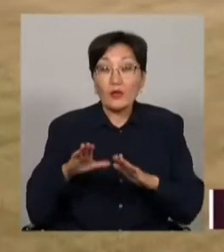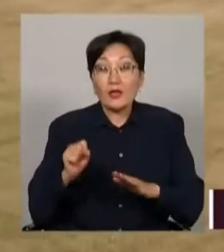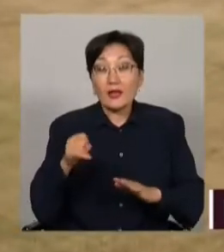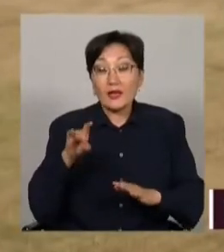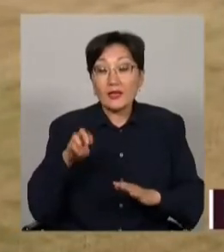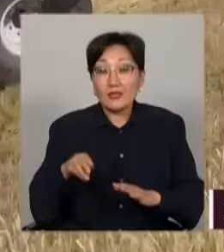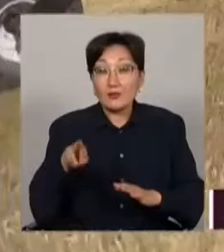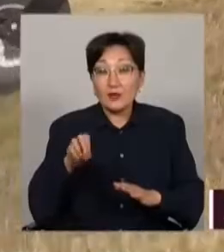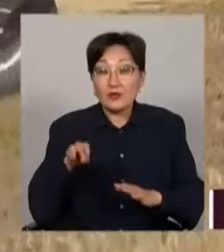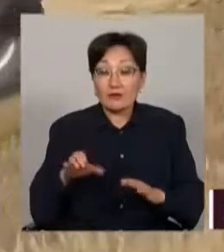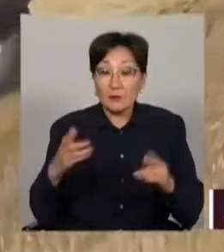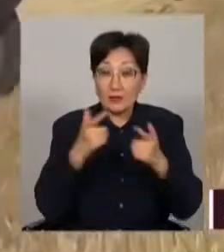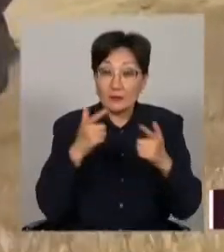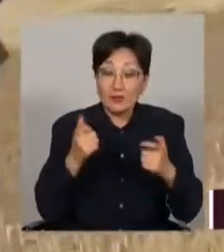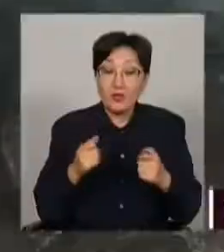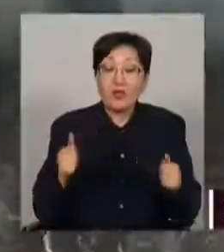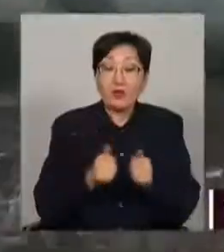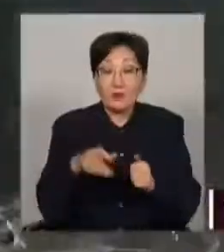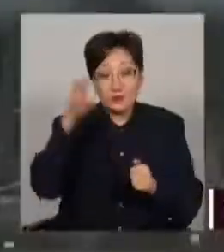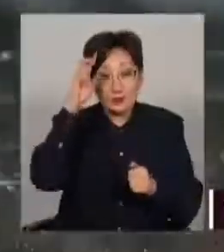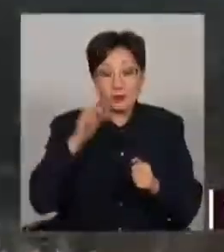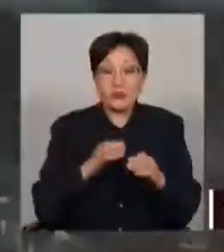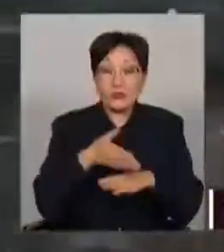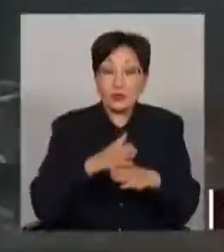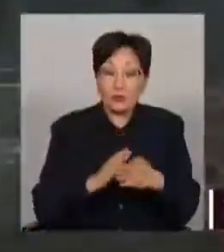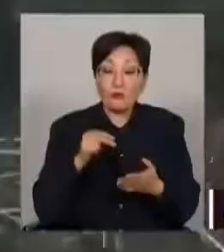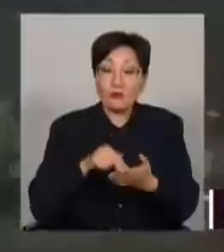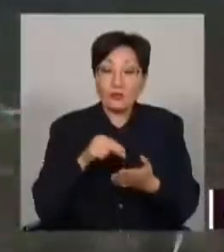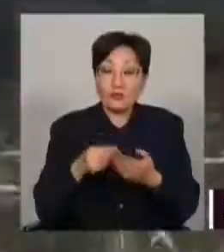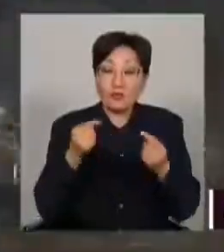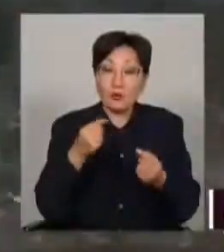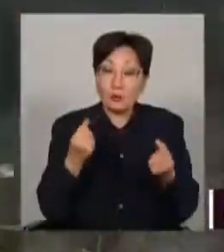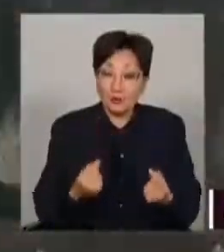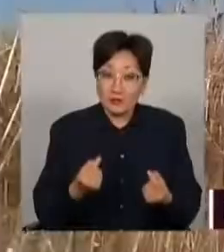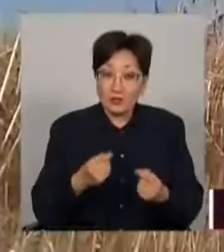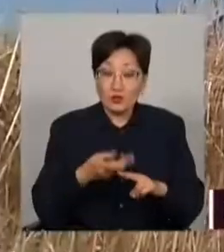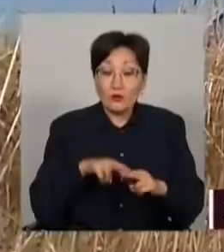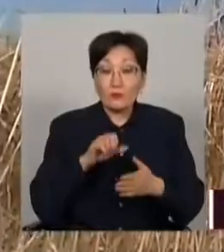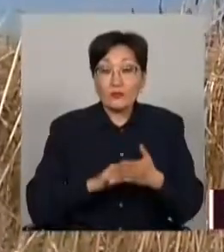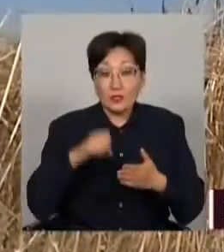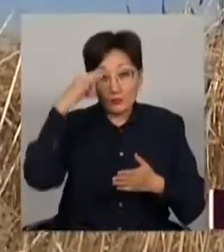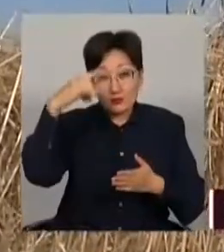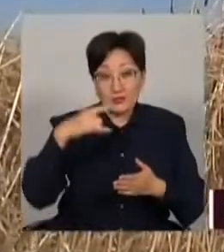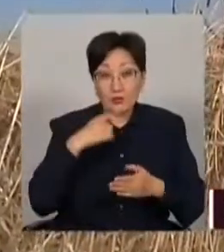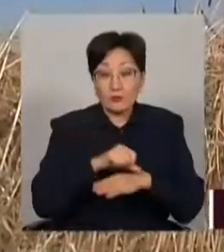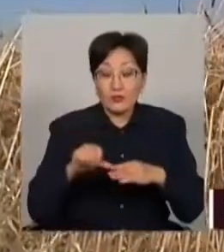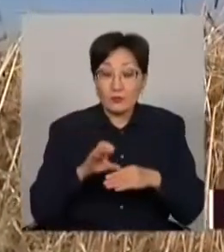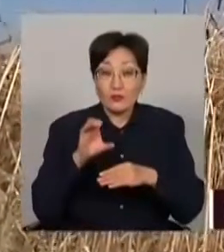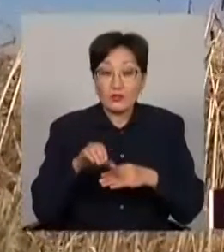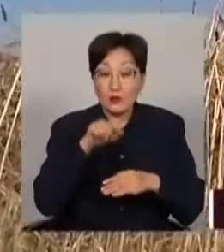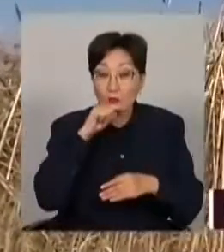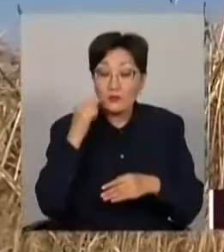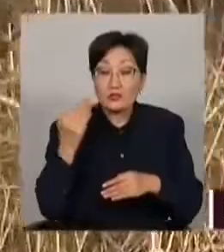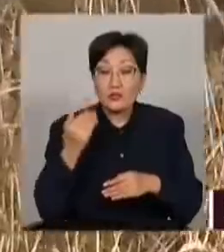Қайрат Миятов мәлімдеді. Сөзінше, көрші елде астықтың құны әлде қайда төмен. Сол себепті қазақстандық экспорттаушылар